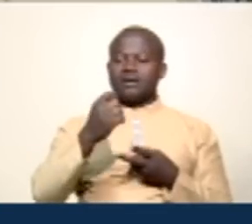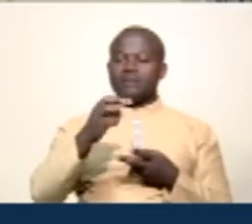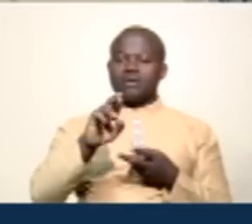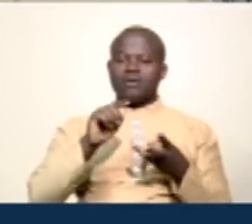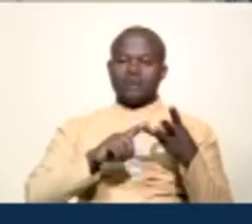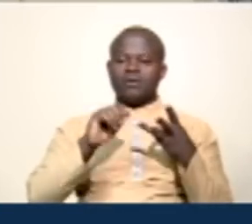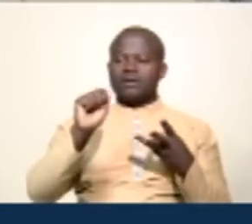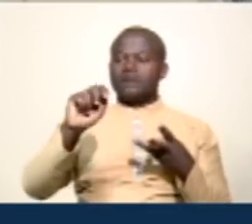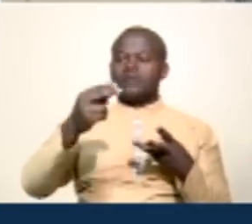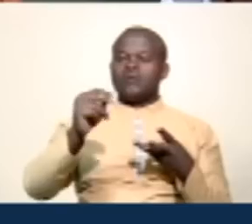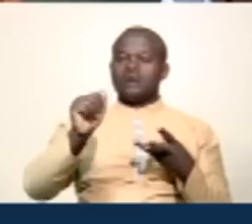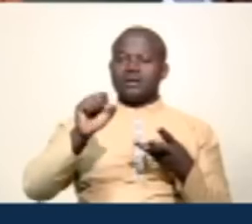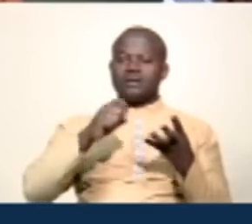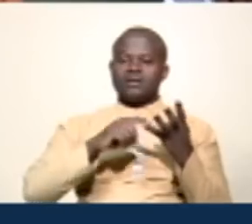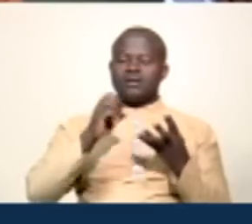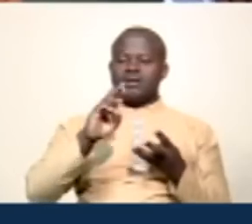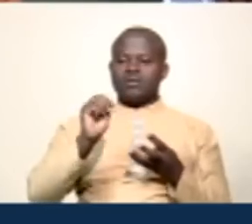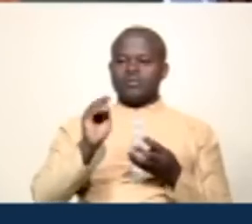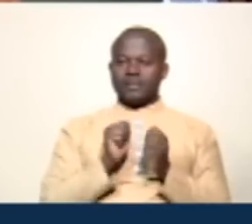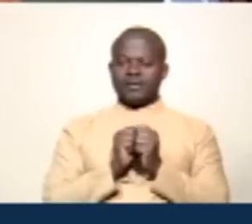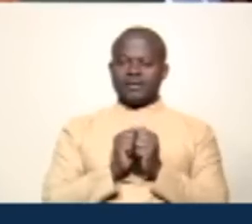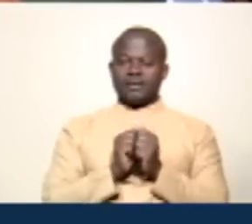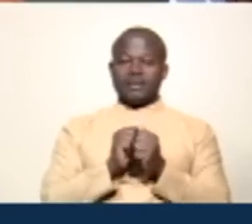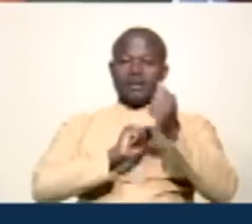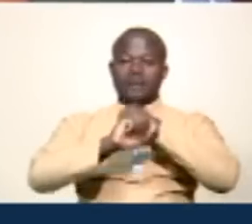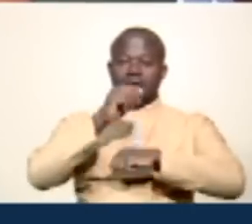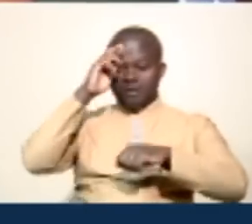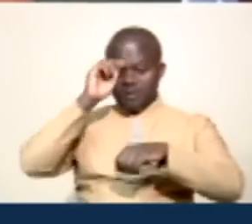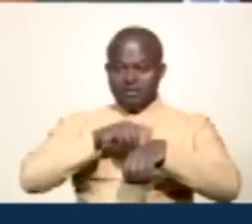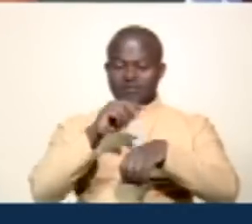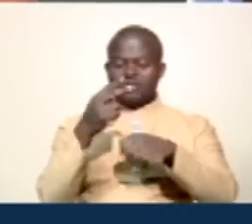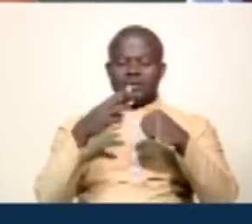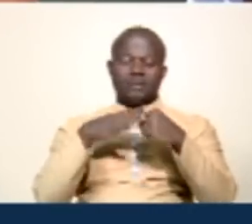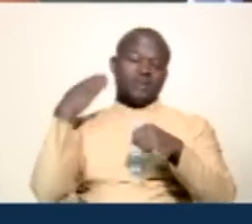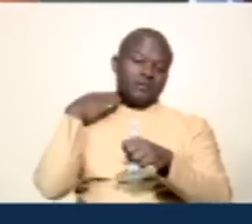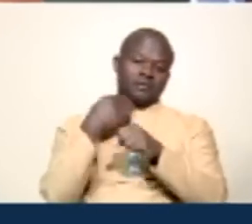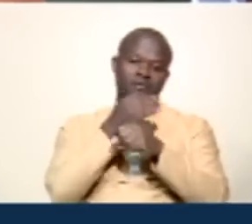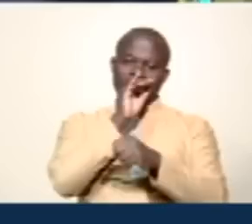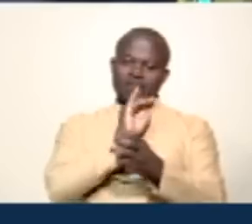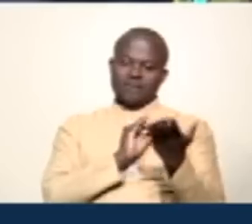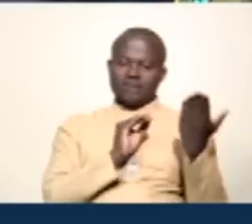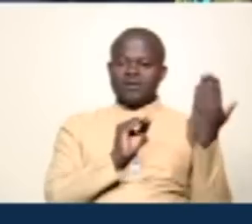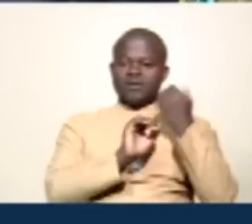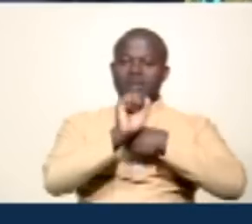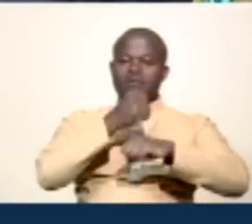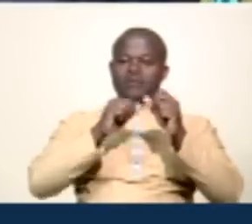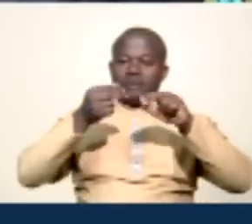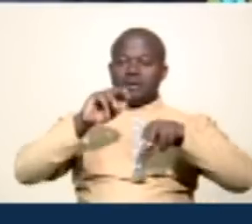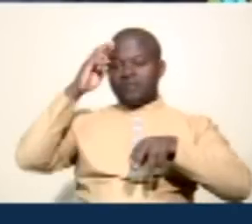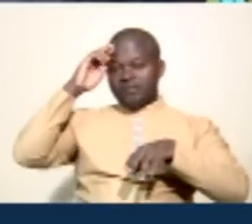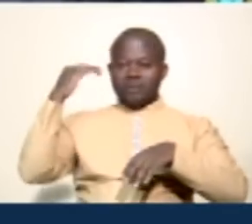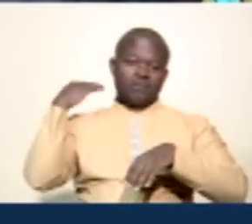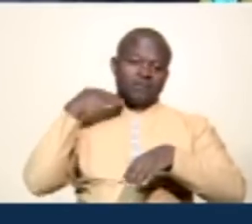Ndahimana Atanazi Seromo. Hari mu gikorwa cyo kwibuka ku nshuro ya 29 Jenoside yakorewe Abatutsi igikorwa cyabereye ku rwibutso